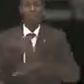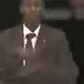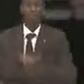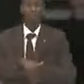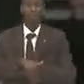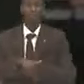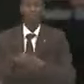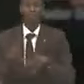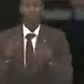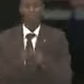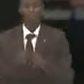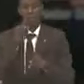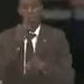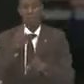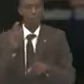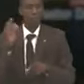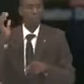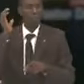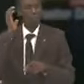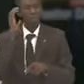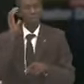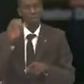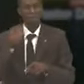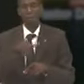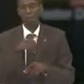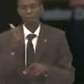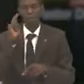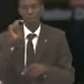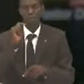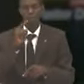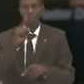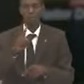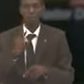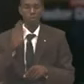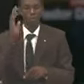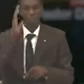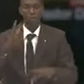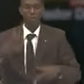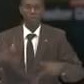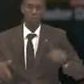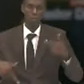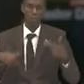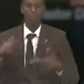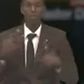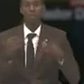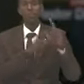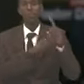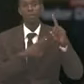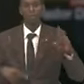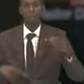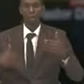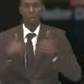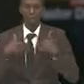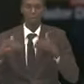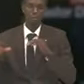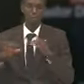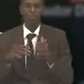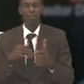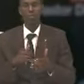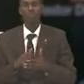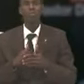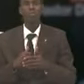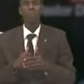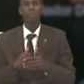ce soit comme tu écoutes les témoignages qui va te réjouir le seuil à la faire